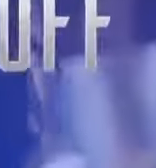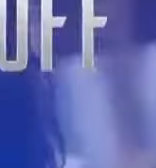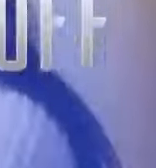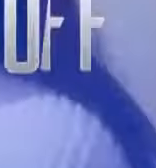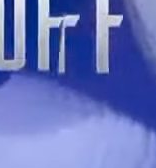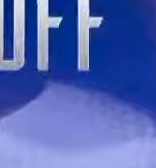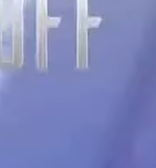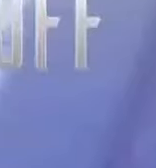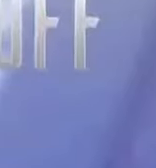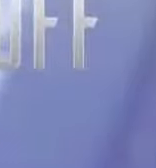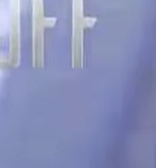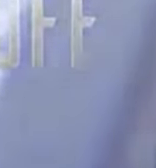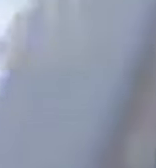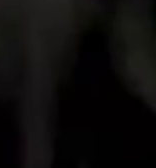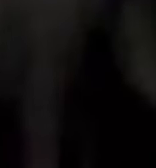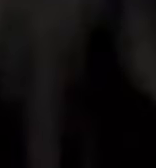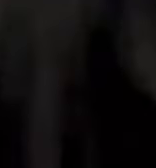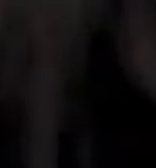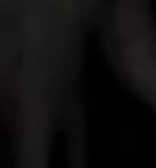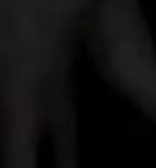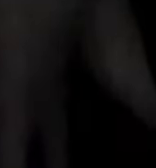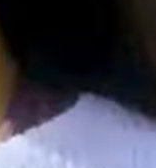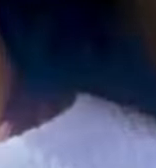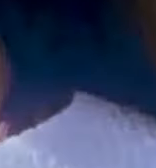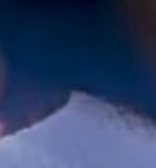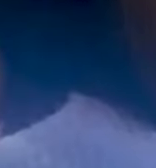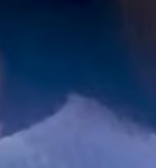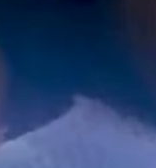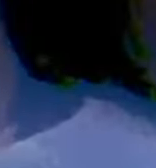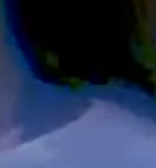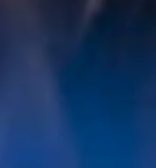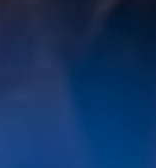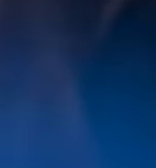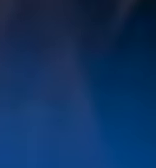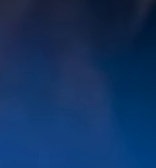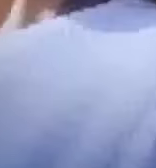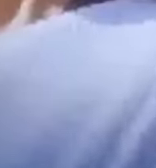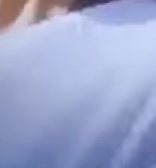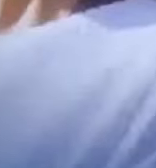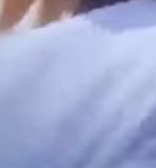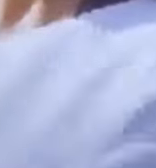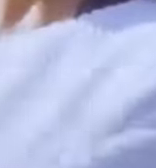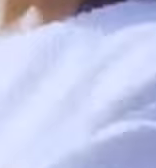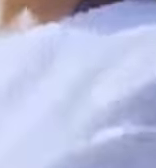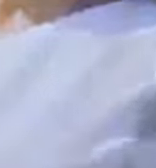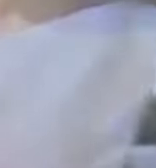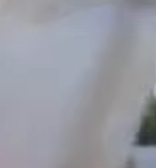Na tayo. Hey. Sorry, Miss Ganda. It's okay.